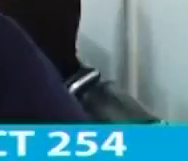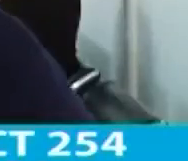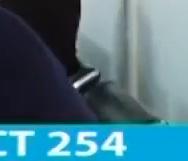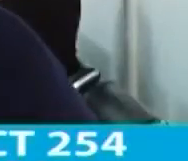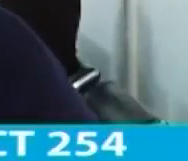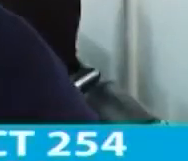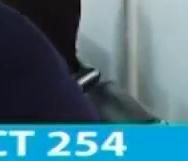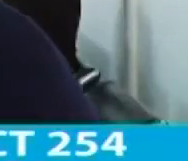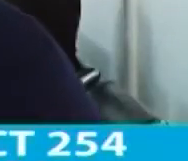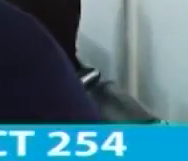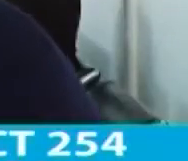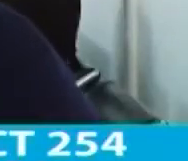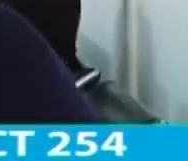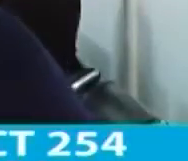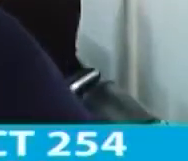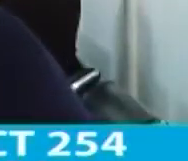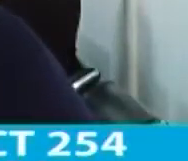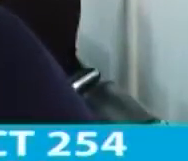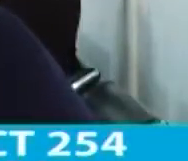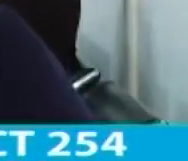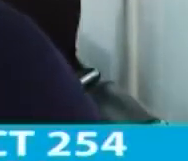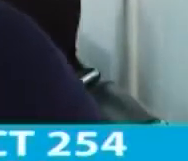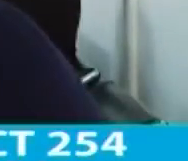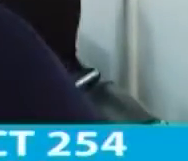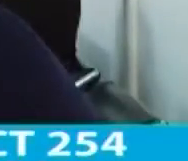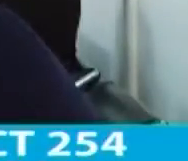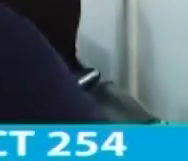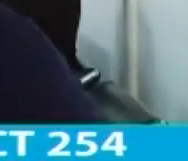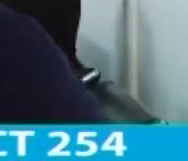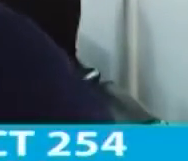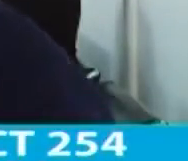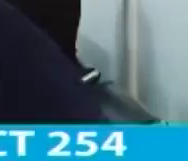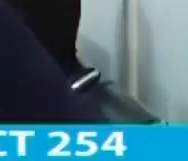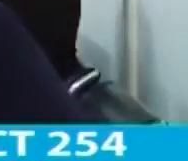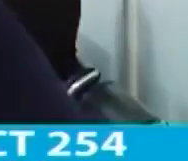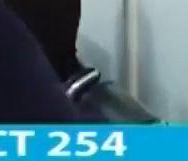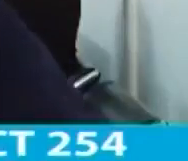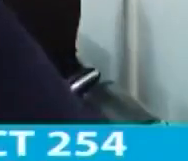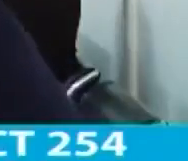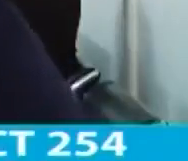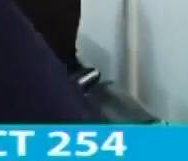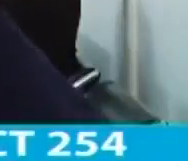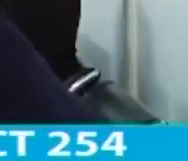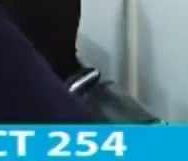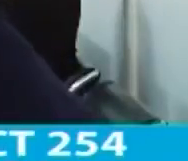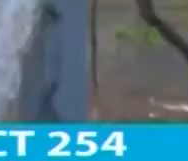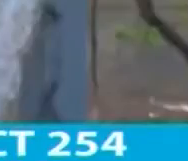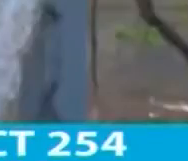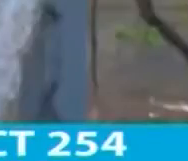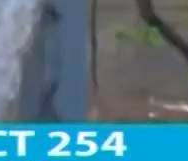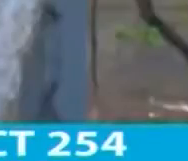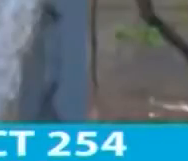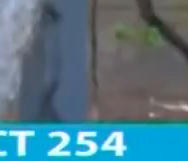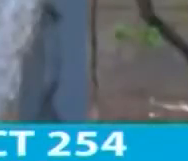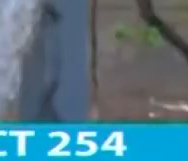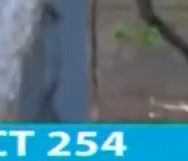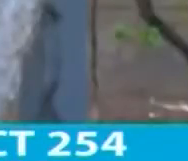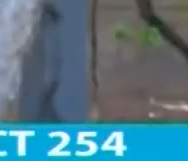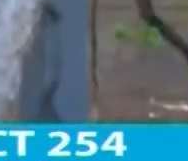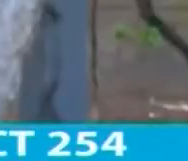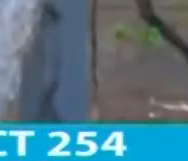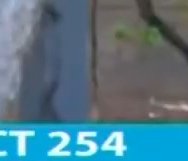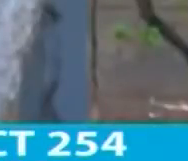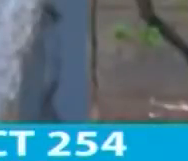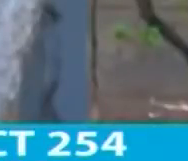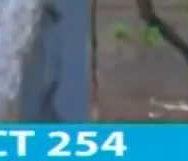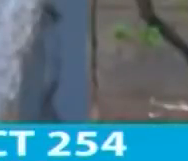tu unahitaji ni your identity card. So wakija na ile card wanajisajili bila malipo yoyote. Tumeona